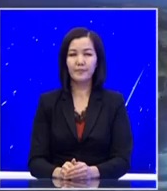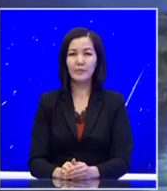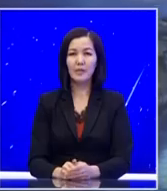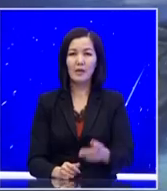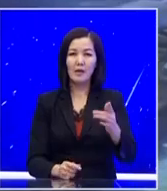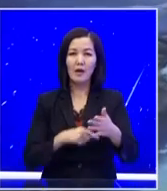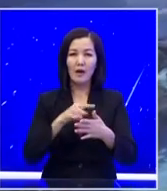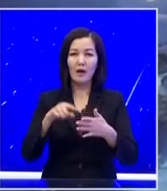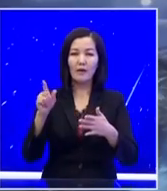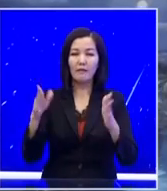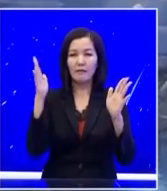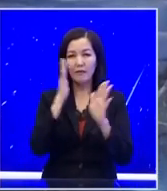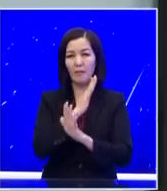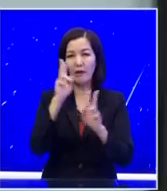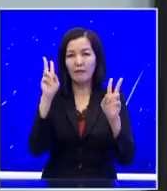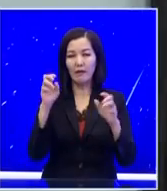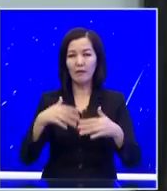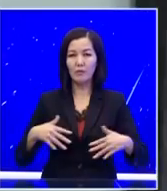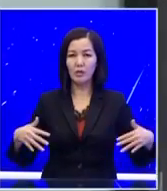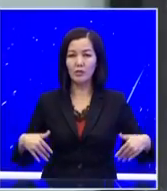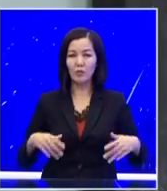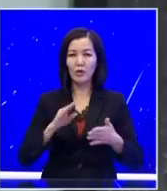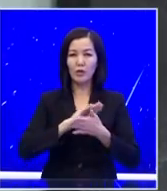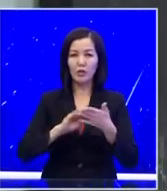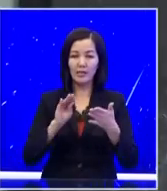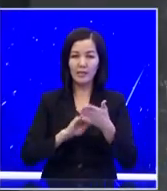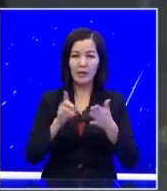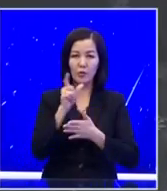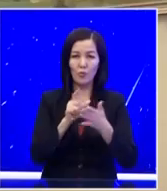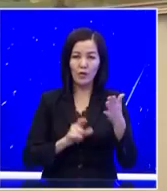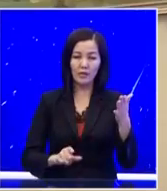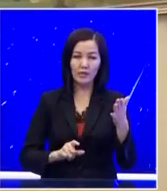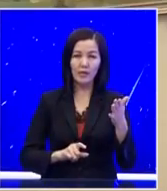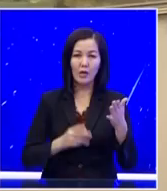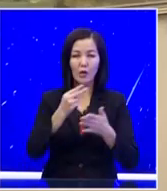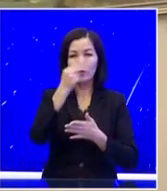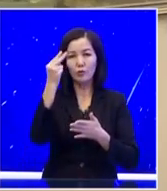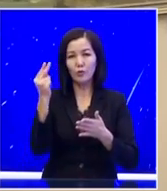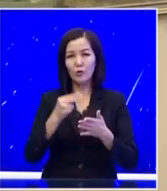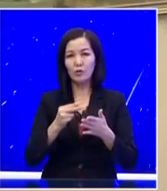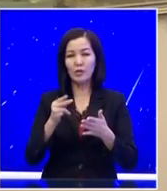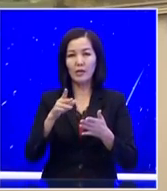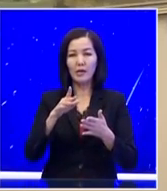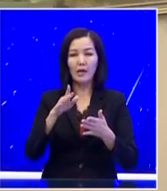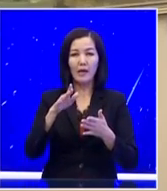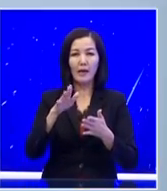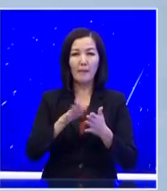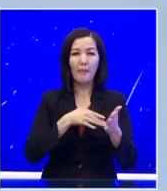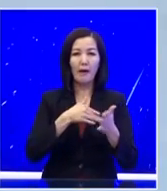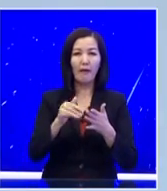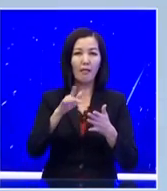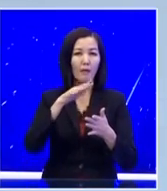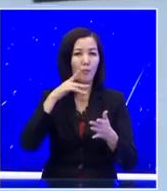Ақынның табиғат тақырыптары мен жан-жануарлар желісінде жазылған өлеңдерін суретшілер портрет аясында майлы бояумен бейнелеген. Жаз